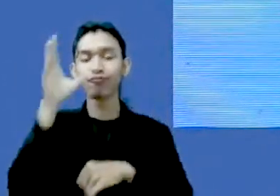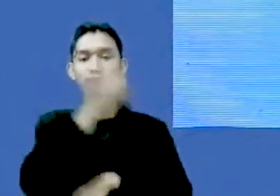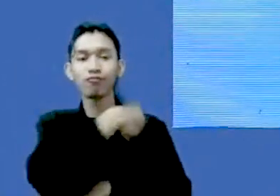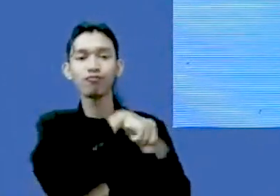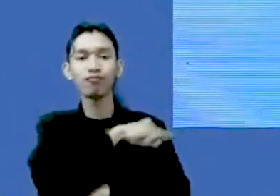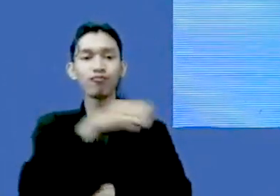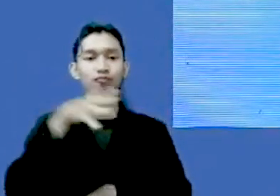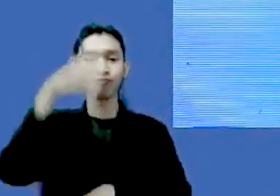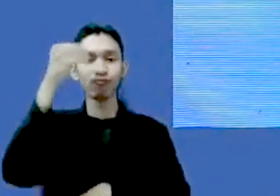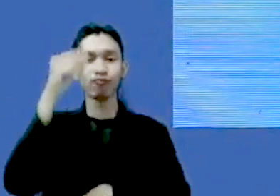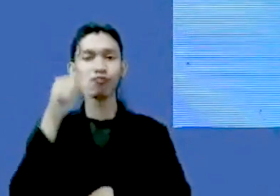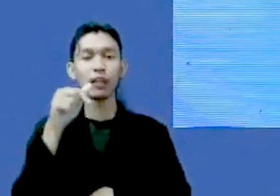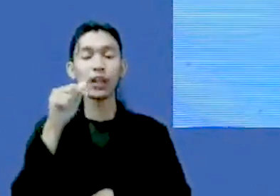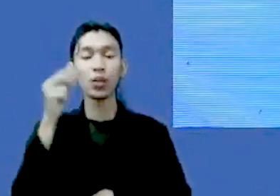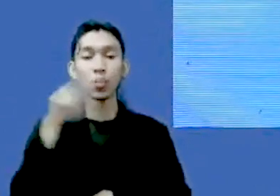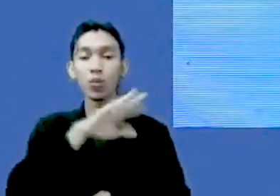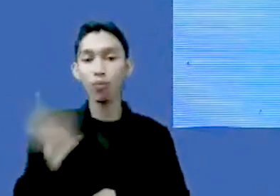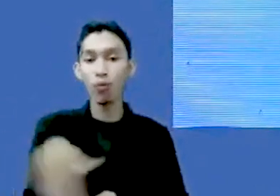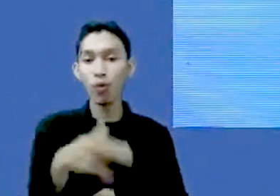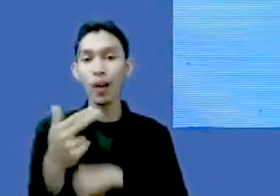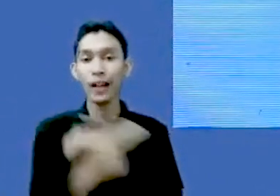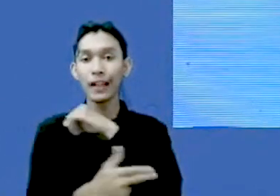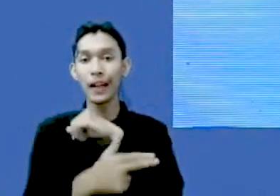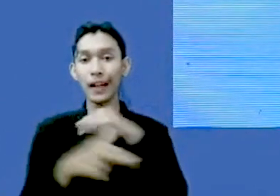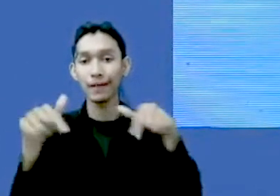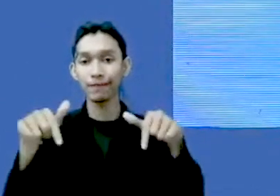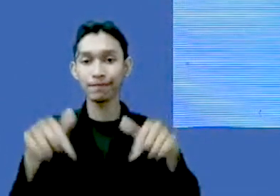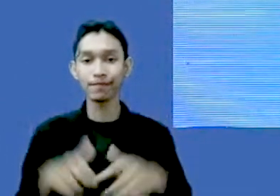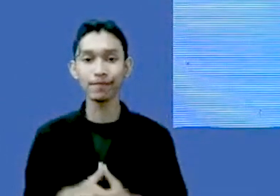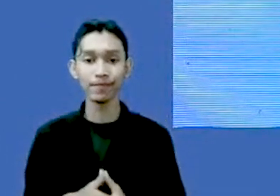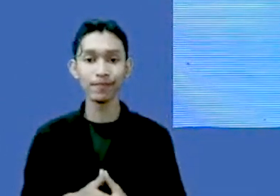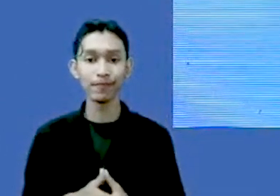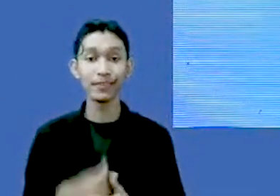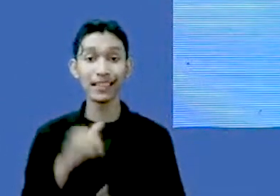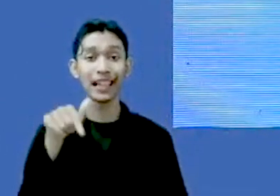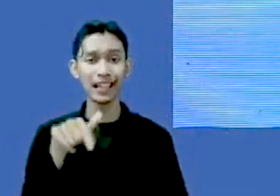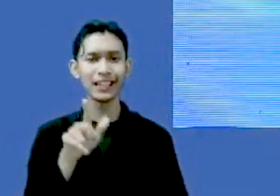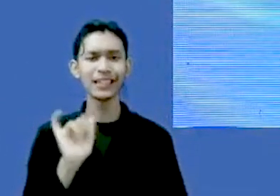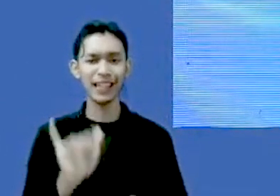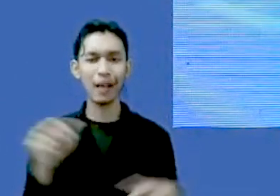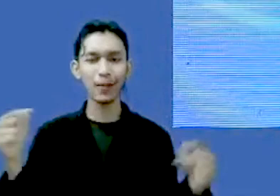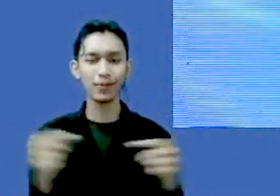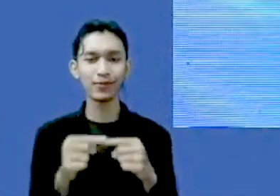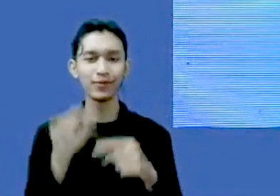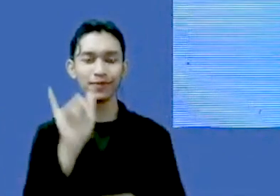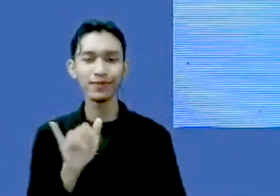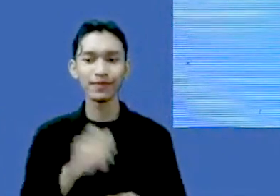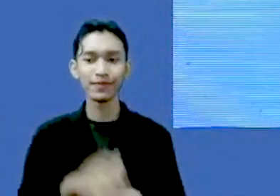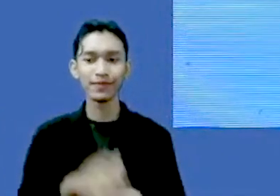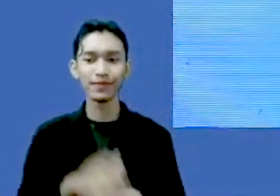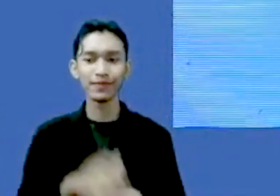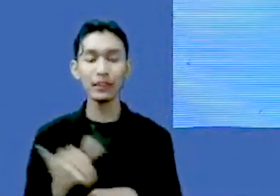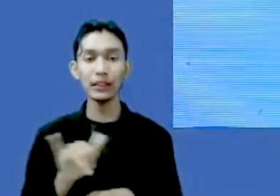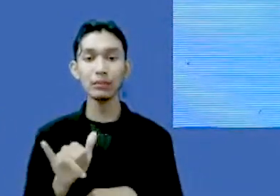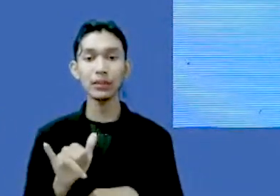berlaku untuk semua negara g20 Pak muly jadi ini sangat relevan dengan pekerjaan